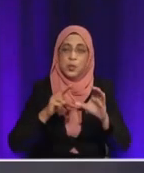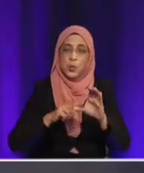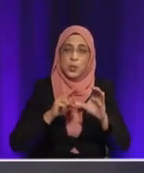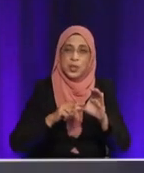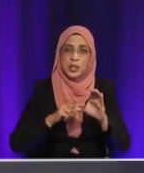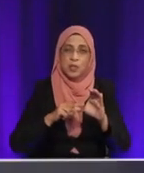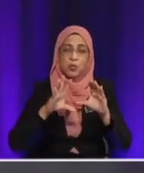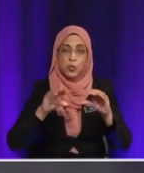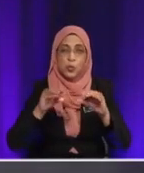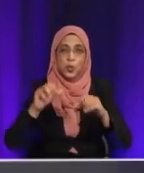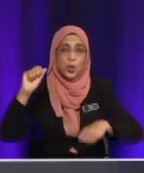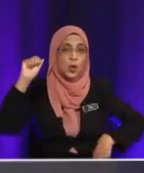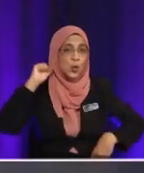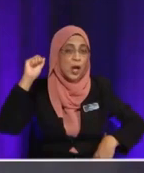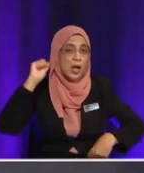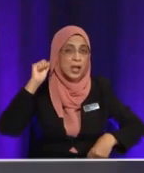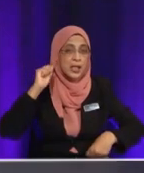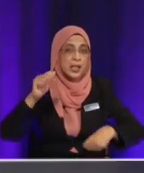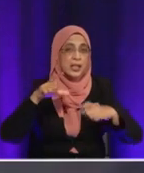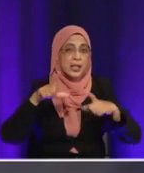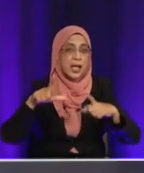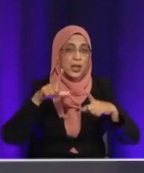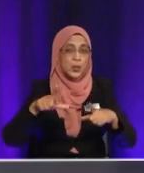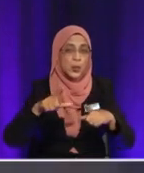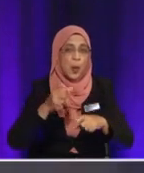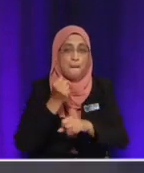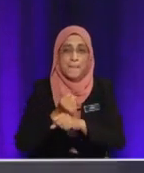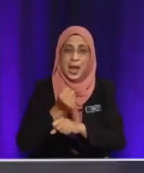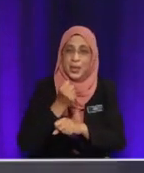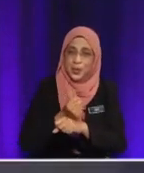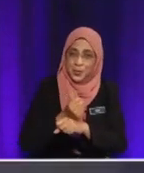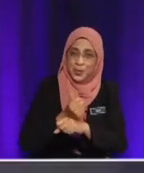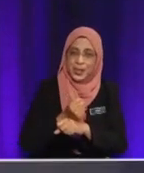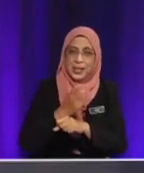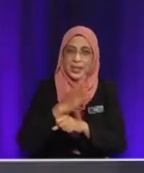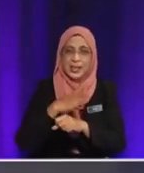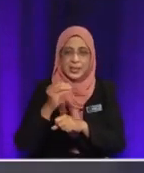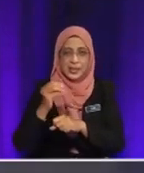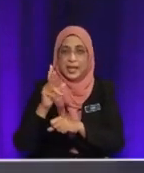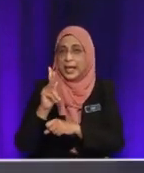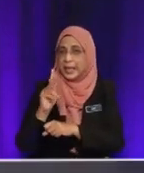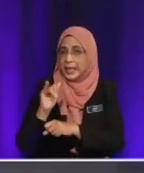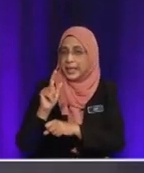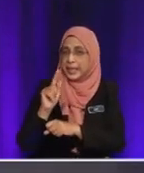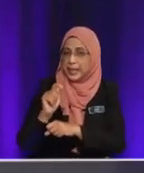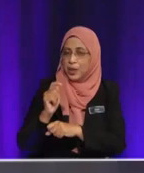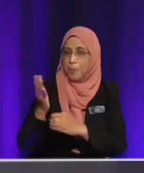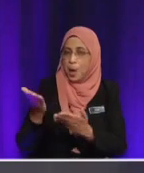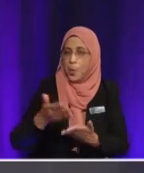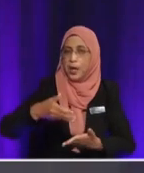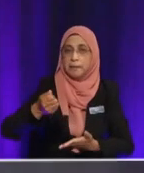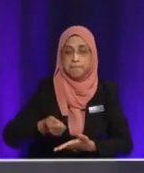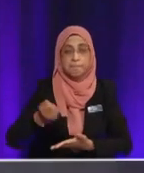besar, tuala kecil, kayu reflexology, batu sungai dan kita ada kit untuk membawa alatan